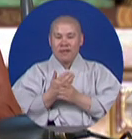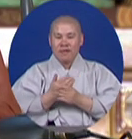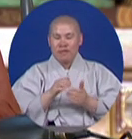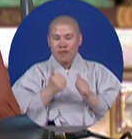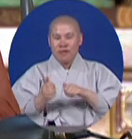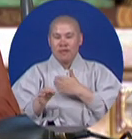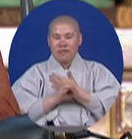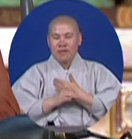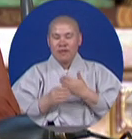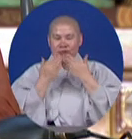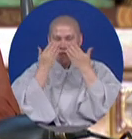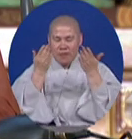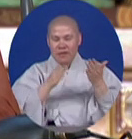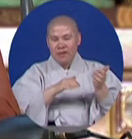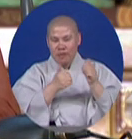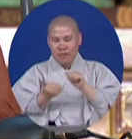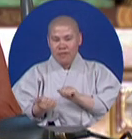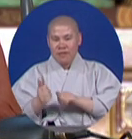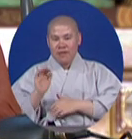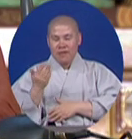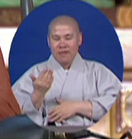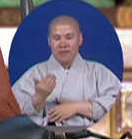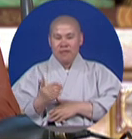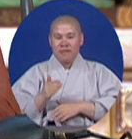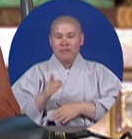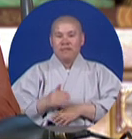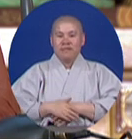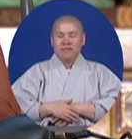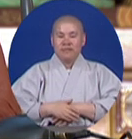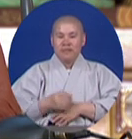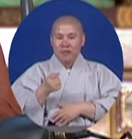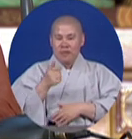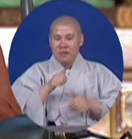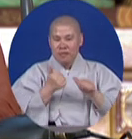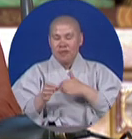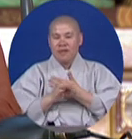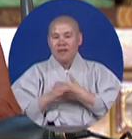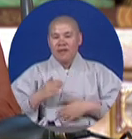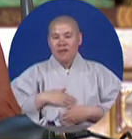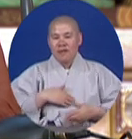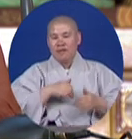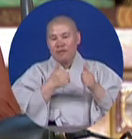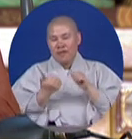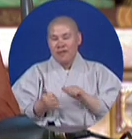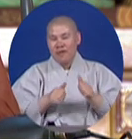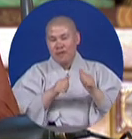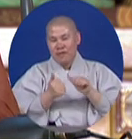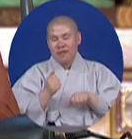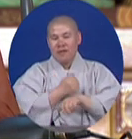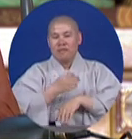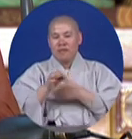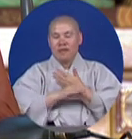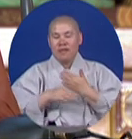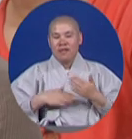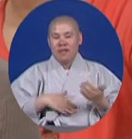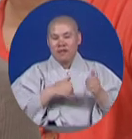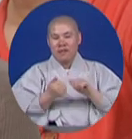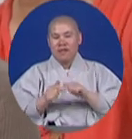경지는 망상과 진심이 다 없어지는 거. 망상도 없고 진심도 없고 다 없어지는